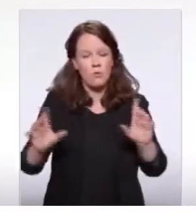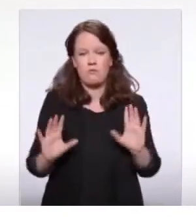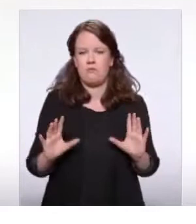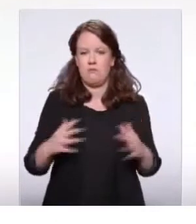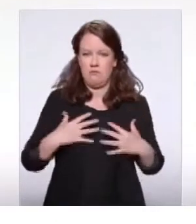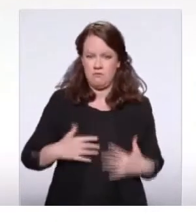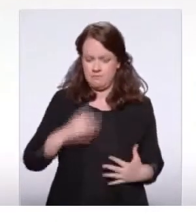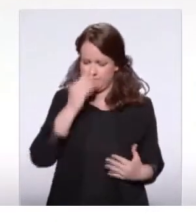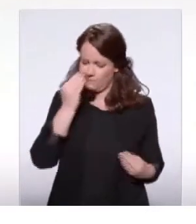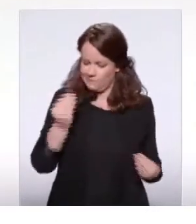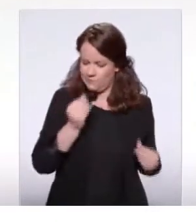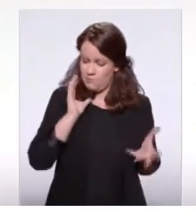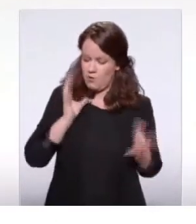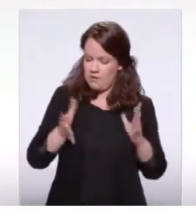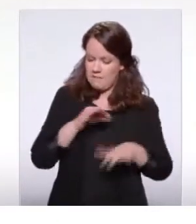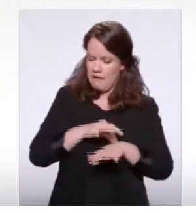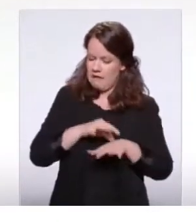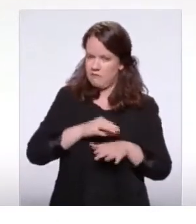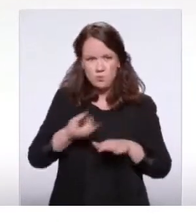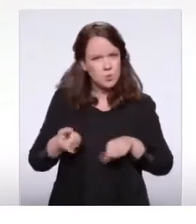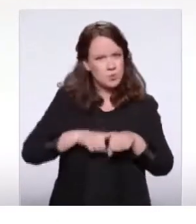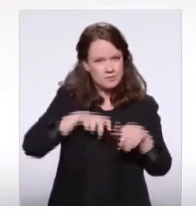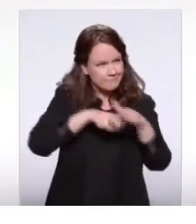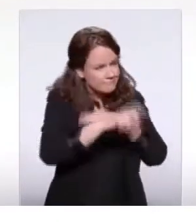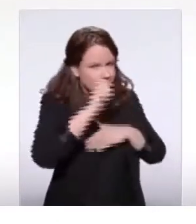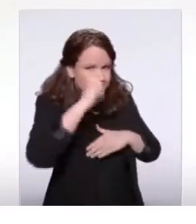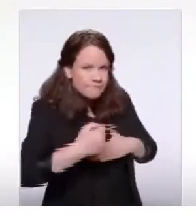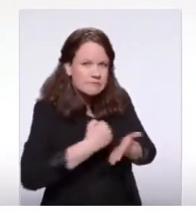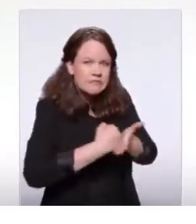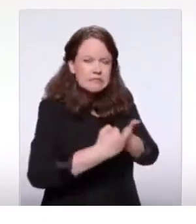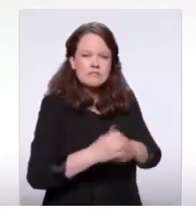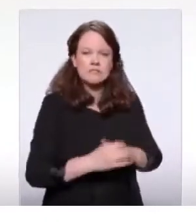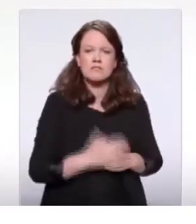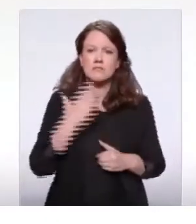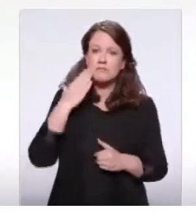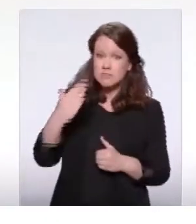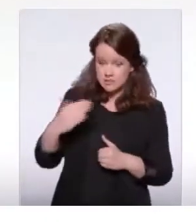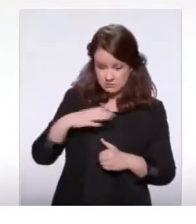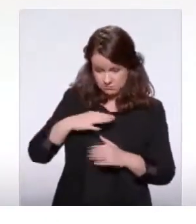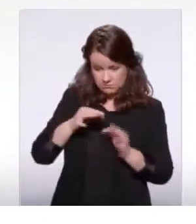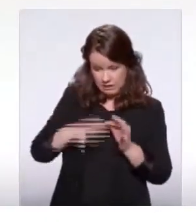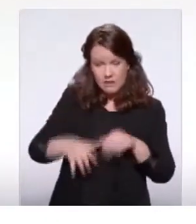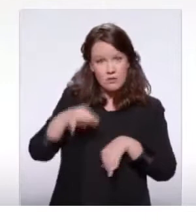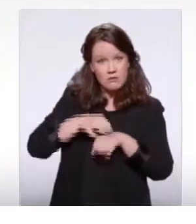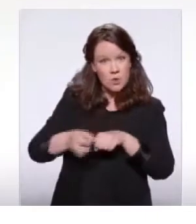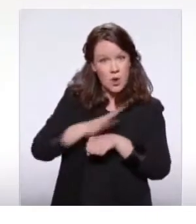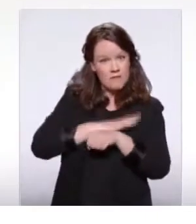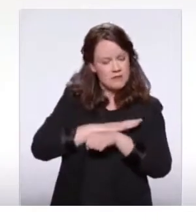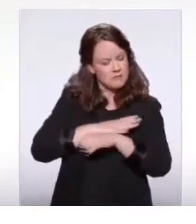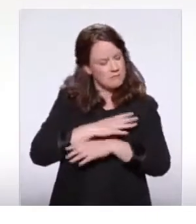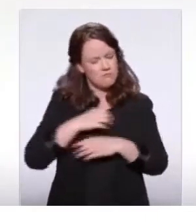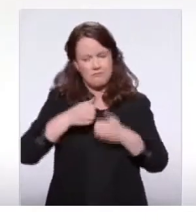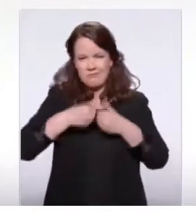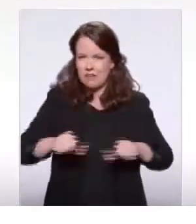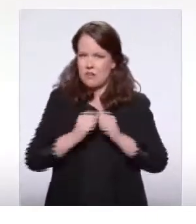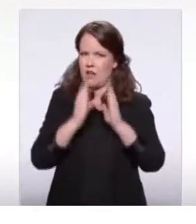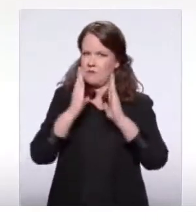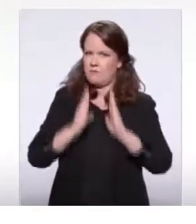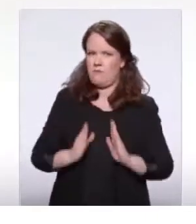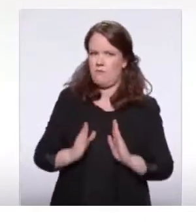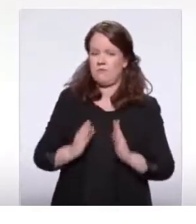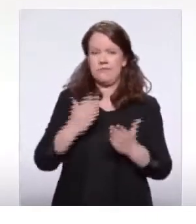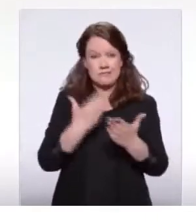symptômes et s'isoler lorsqu'on est positif. Sécurité, équilibre, responsabilité, ce sont ces